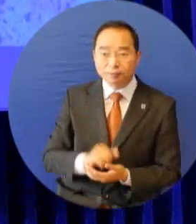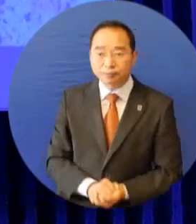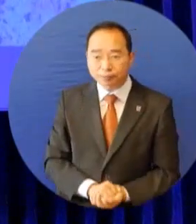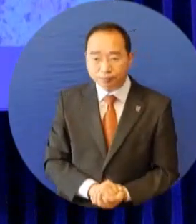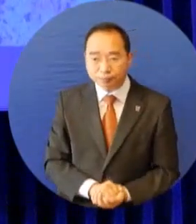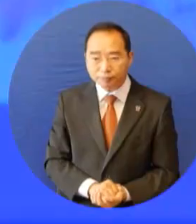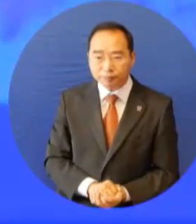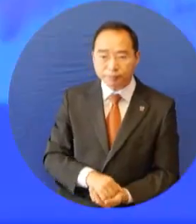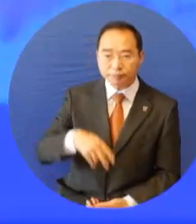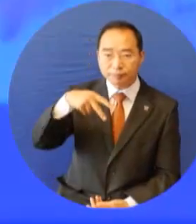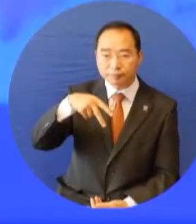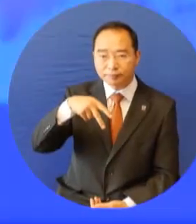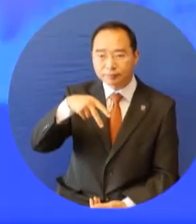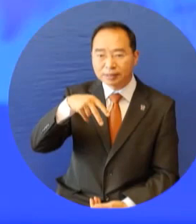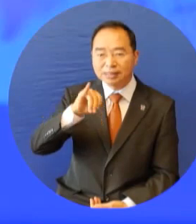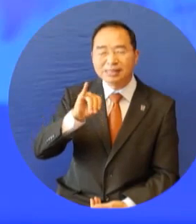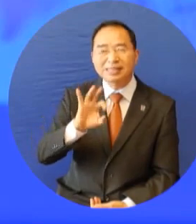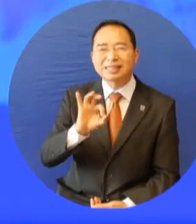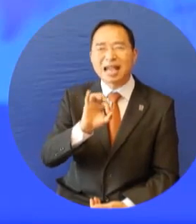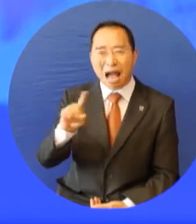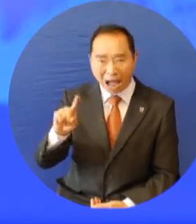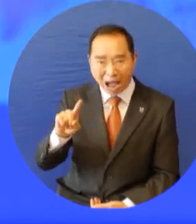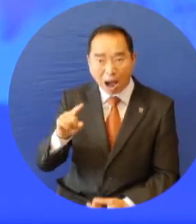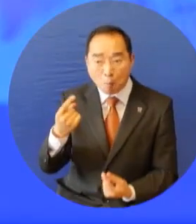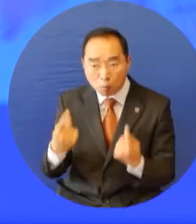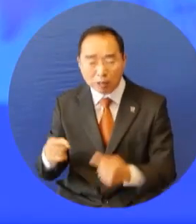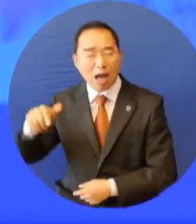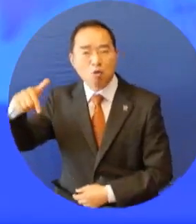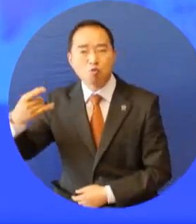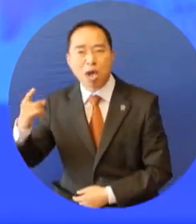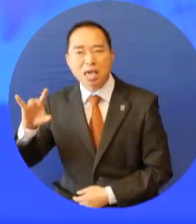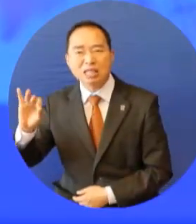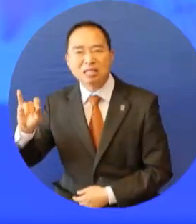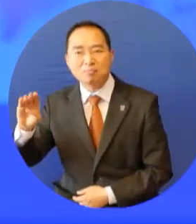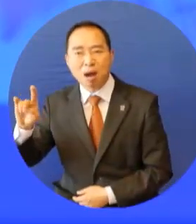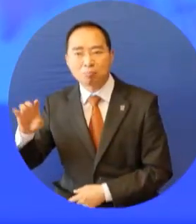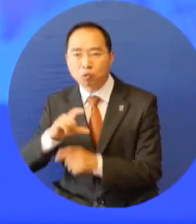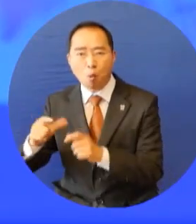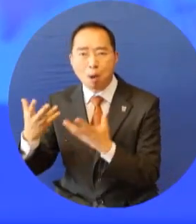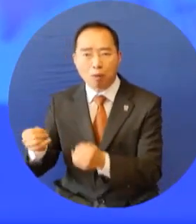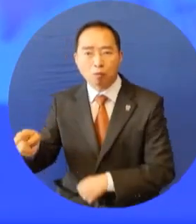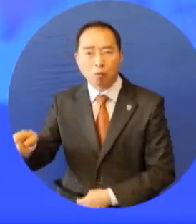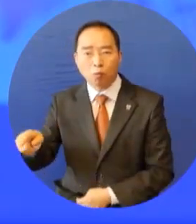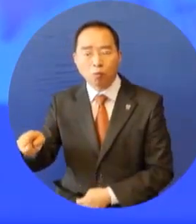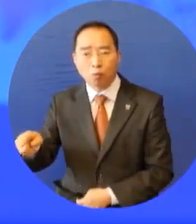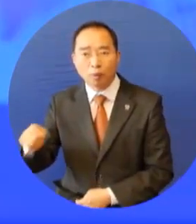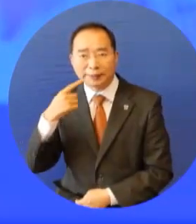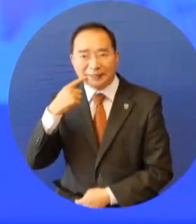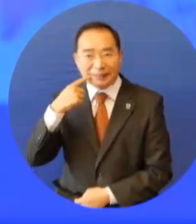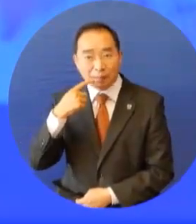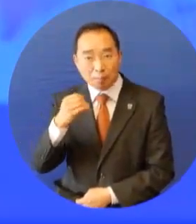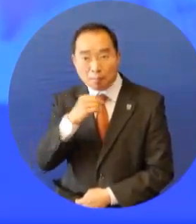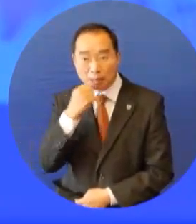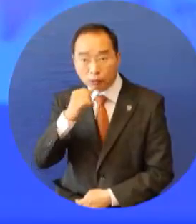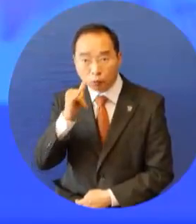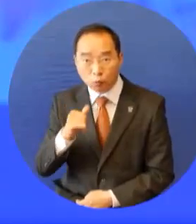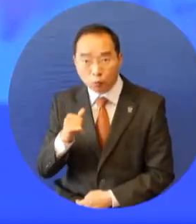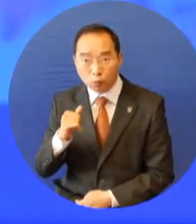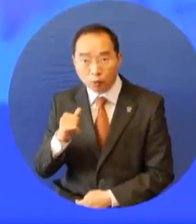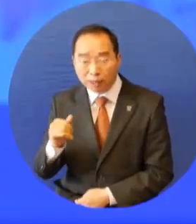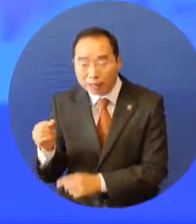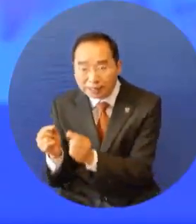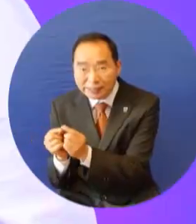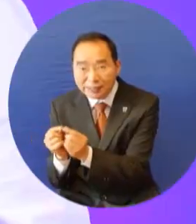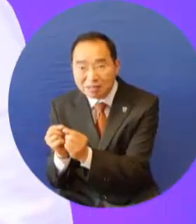있는 풀이 싱화가 있고, 싱화보다도 이 갱이밥이 더 흔해. 막 흐드러지게